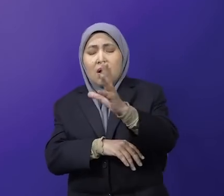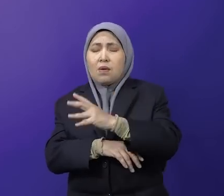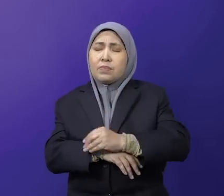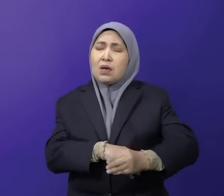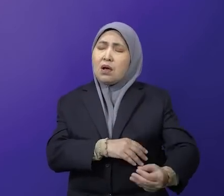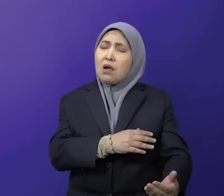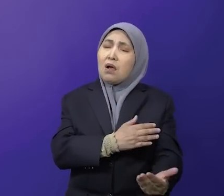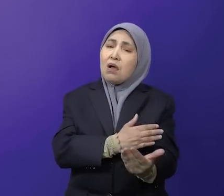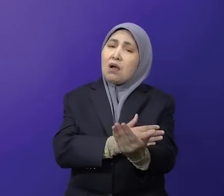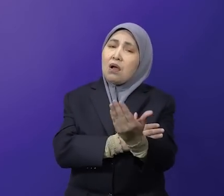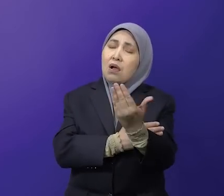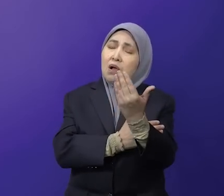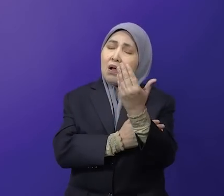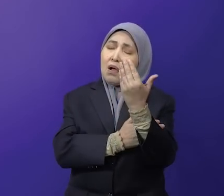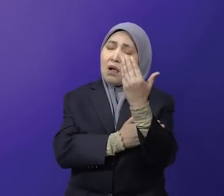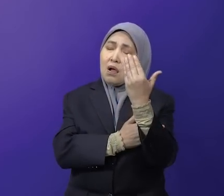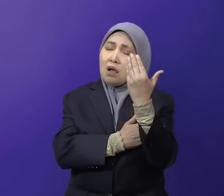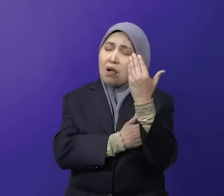والإبكار